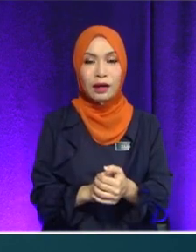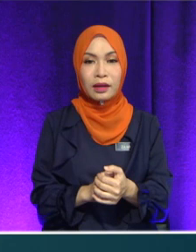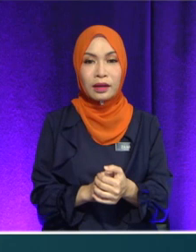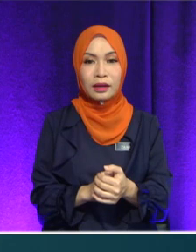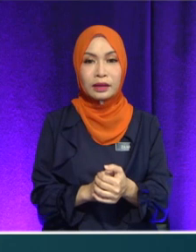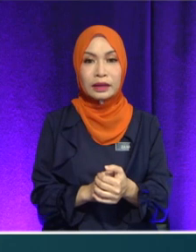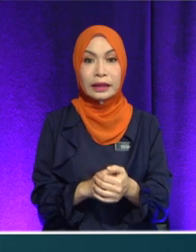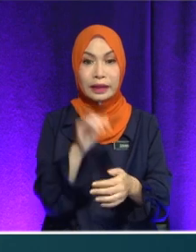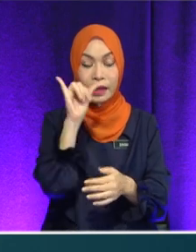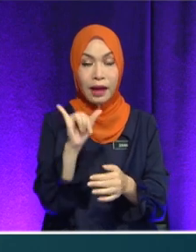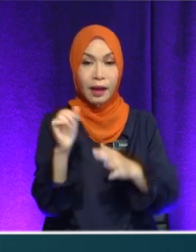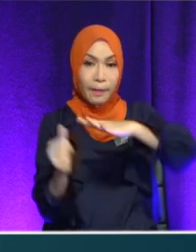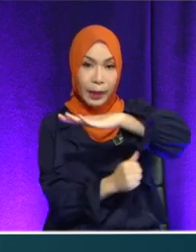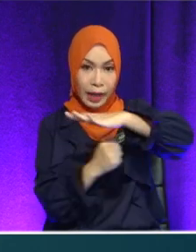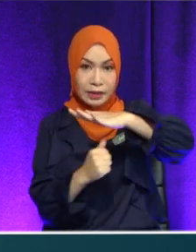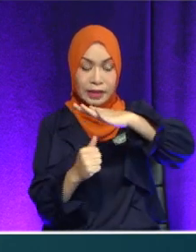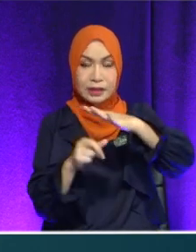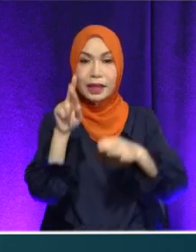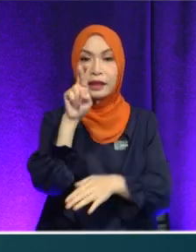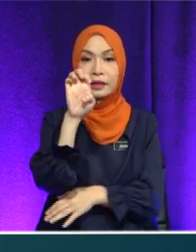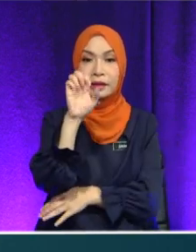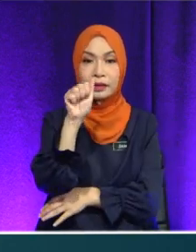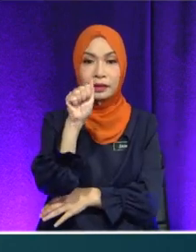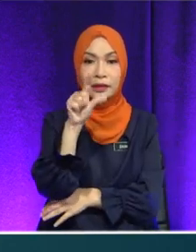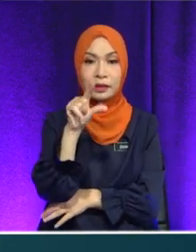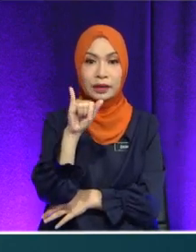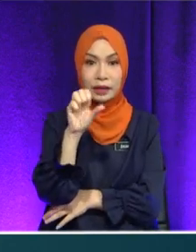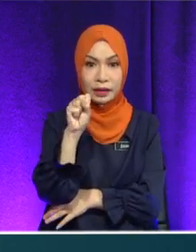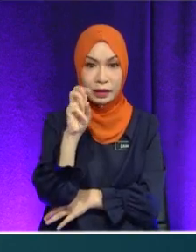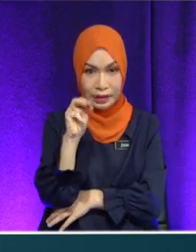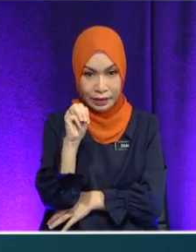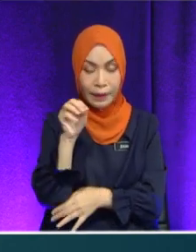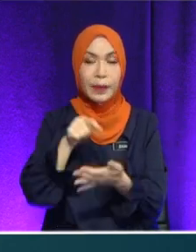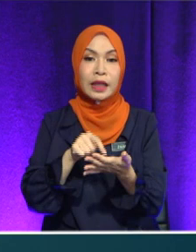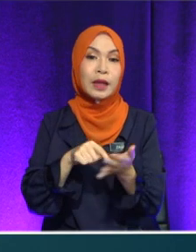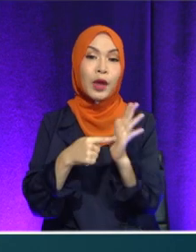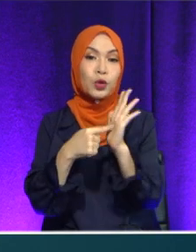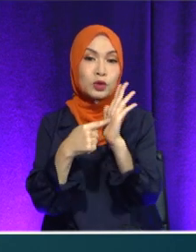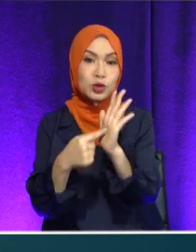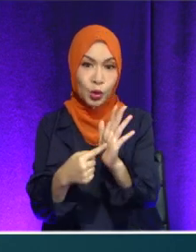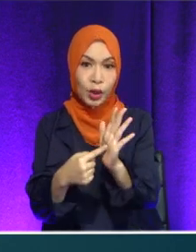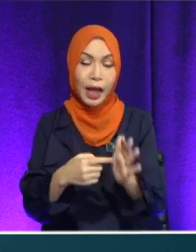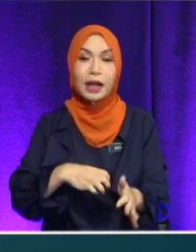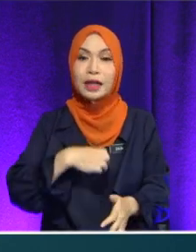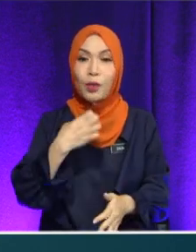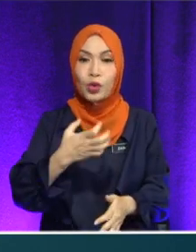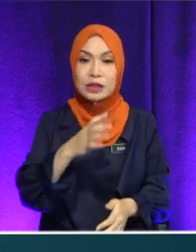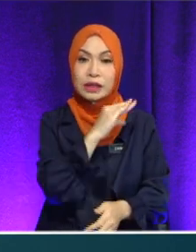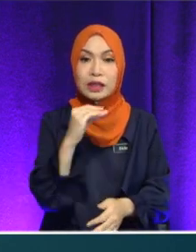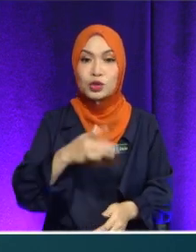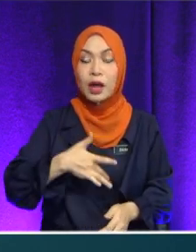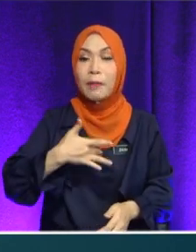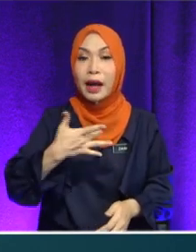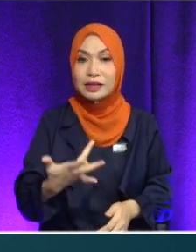ini adalah manifestasi perasaan dan juga keresahan emosi pelukis Oke kalian lihat ini menggunakan Wonder yang tegang dan